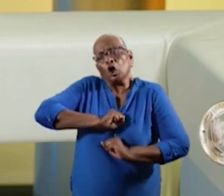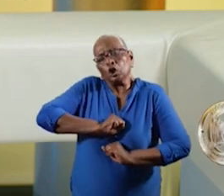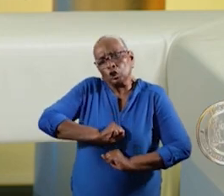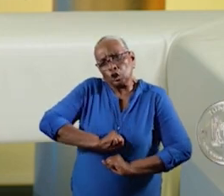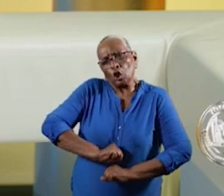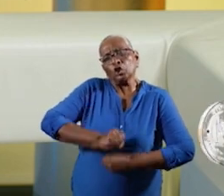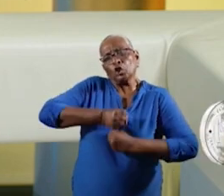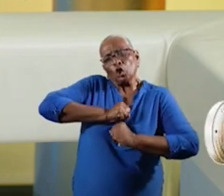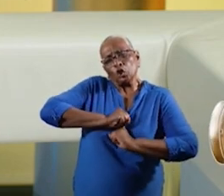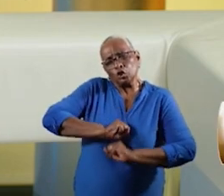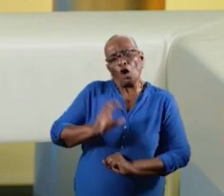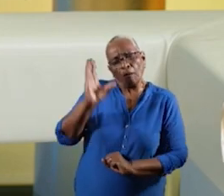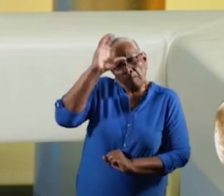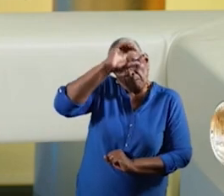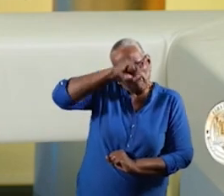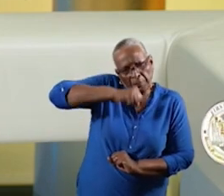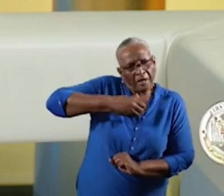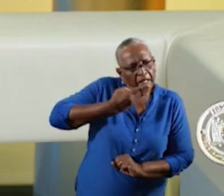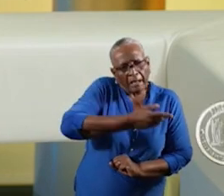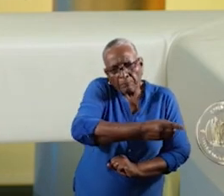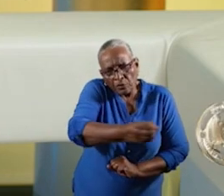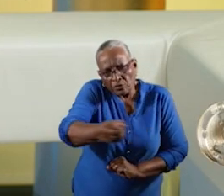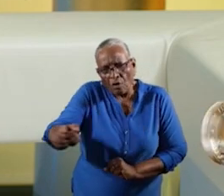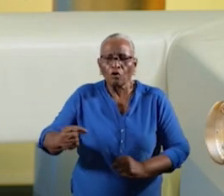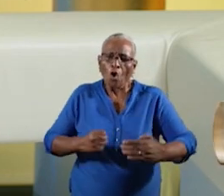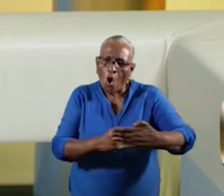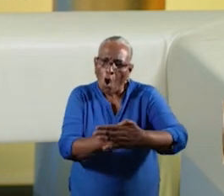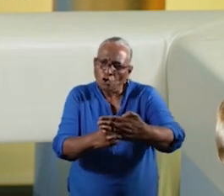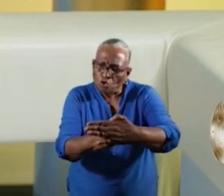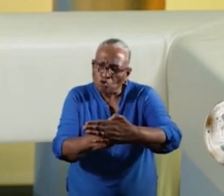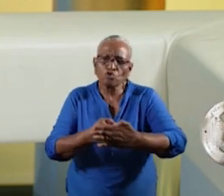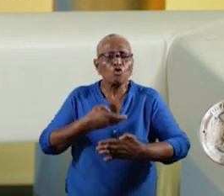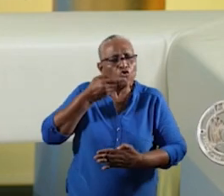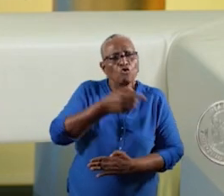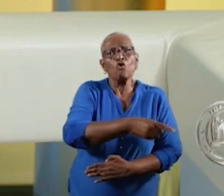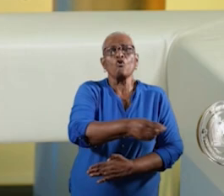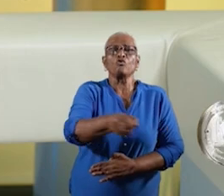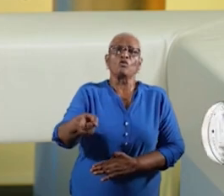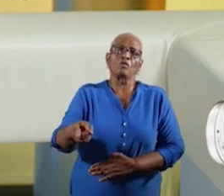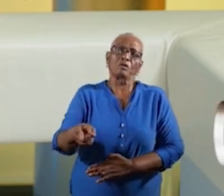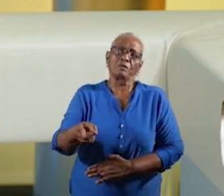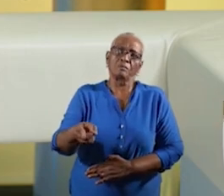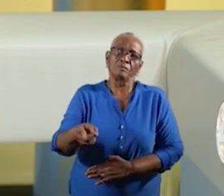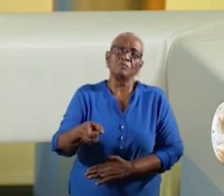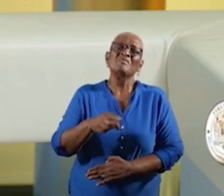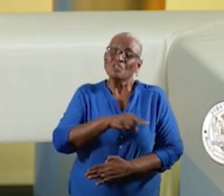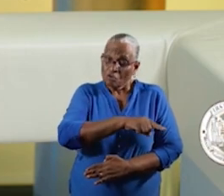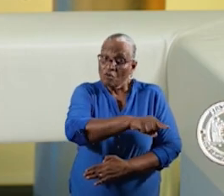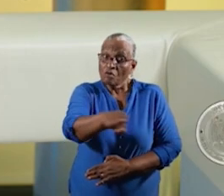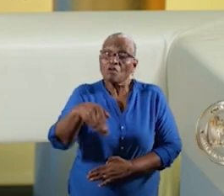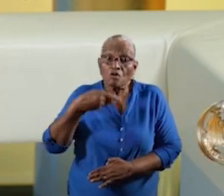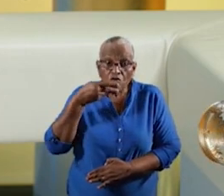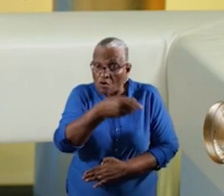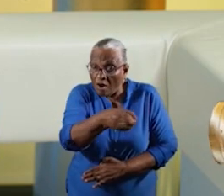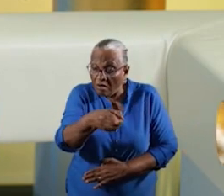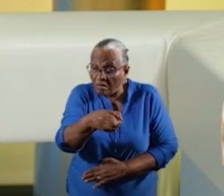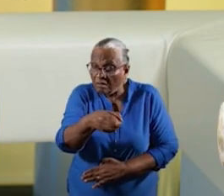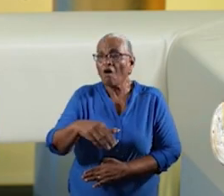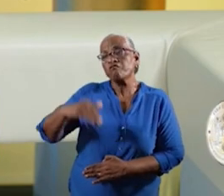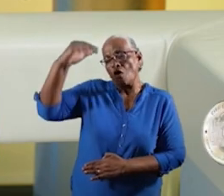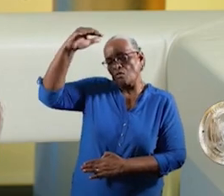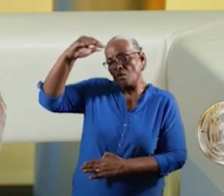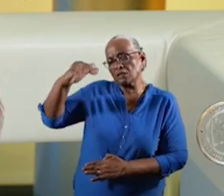geduldig, begripvol en ondersteunend te zijn naar onze jongeren toe. Ze hebben u